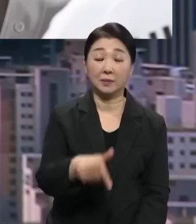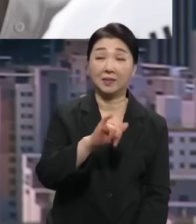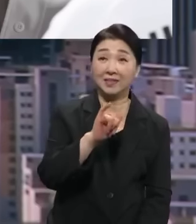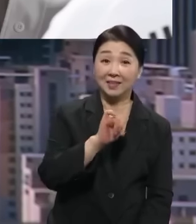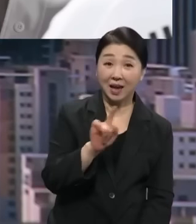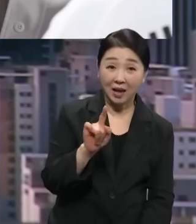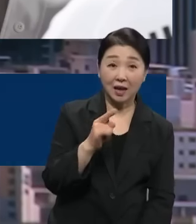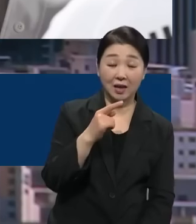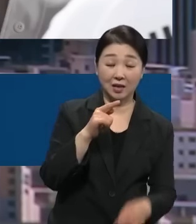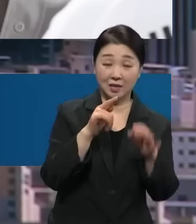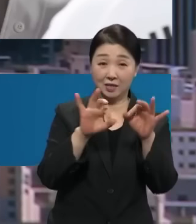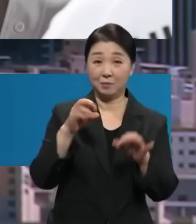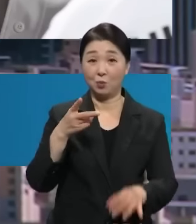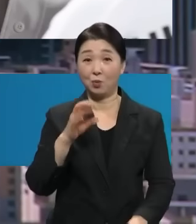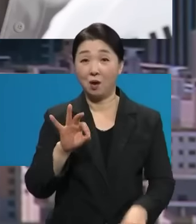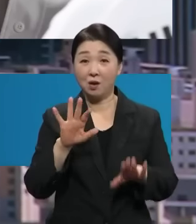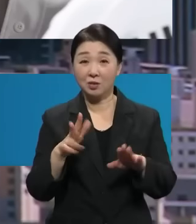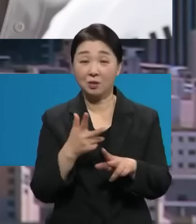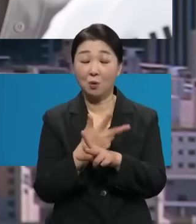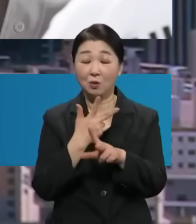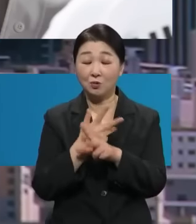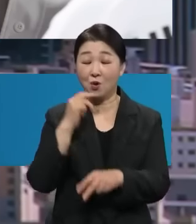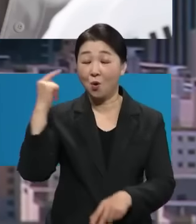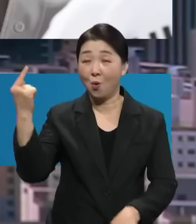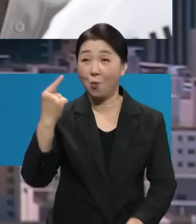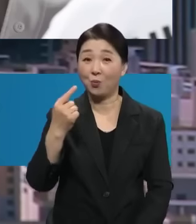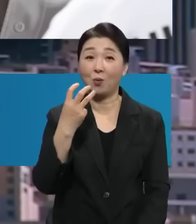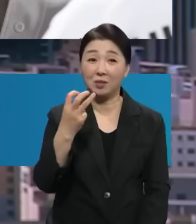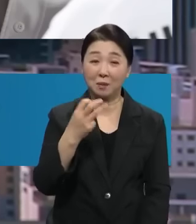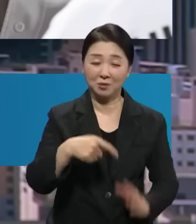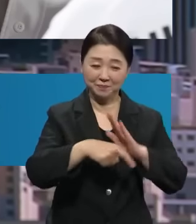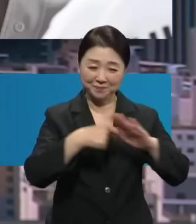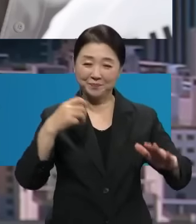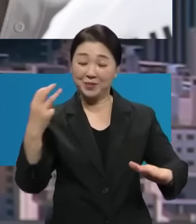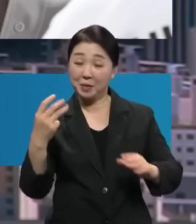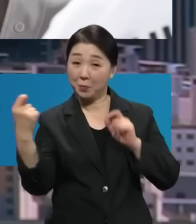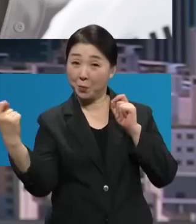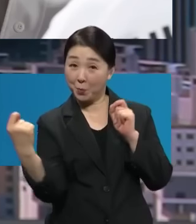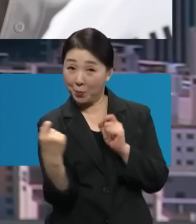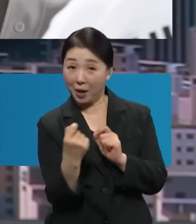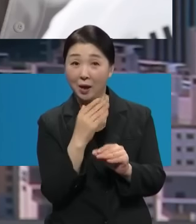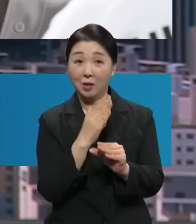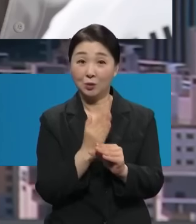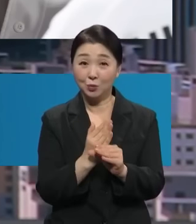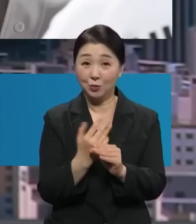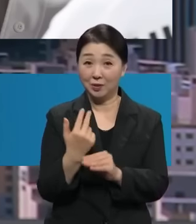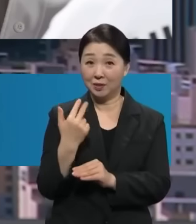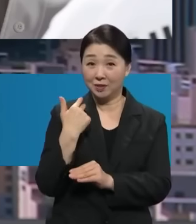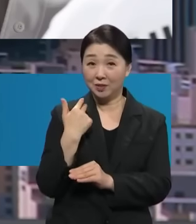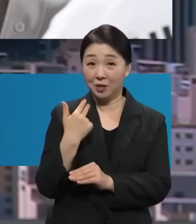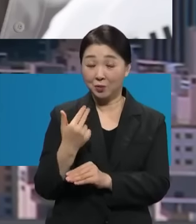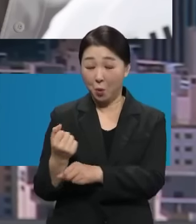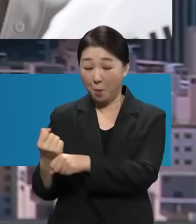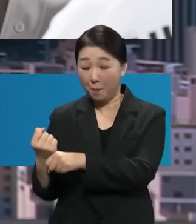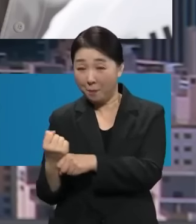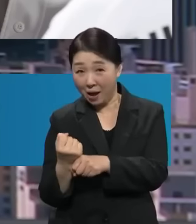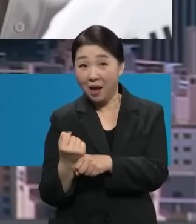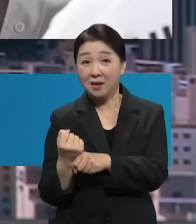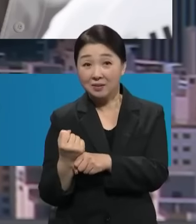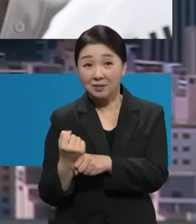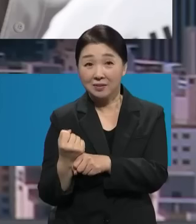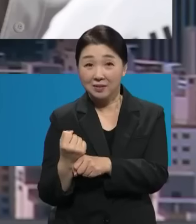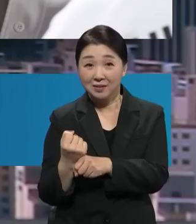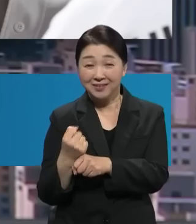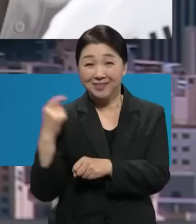기아의 김도영이 이번 주 30 홈런, 30 도루 달성을 눈앞에 두고 있습니다. 지난주 최소 타석 사이클링